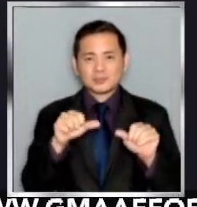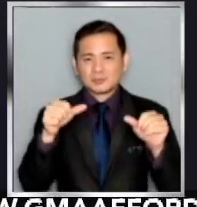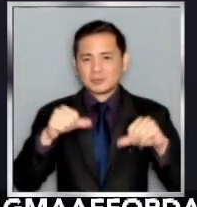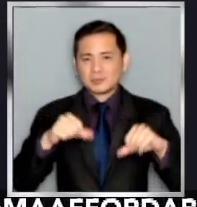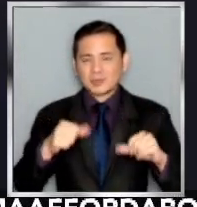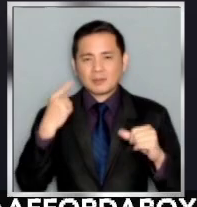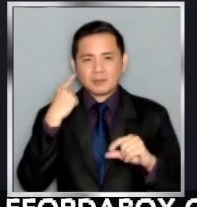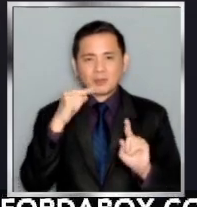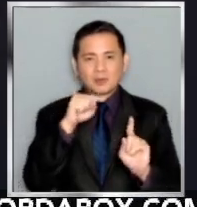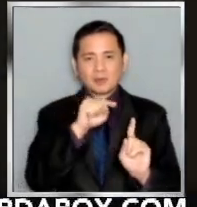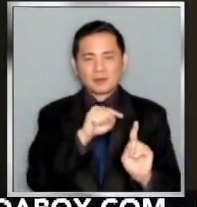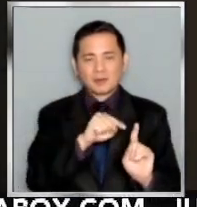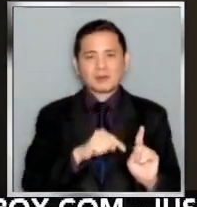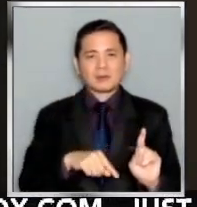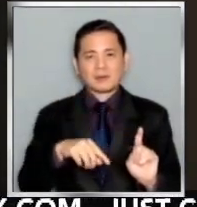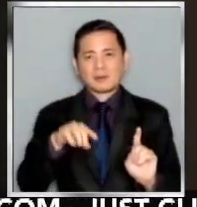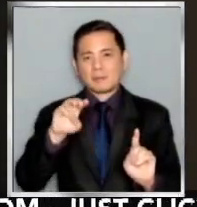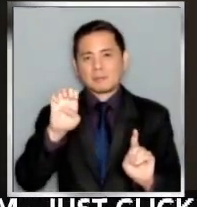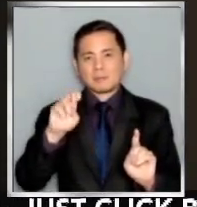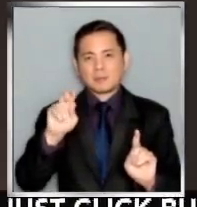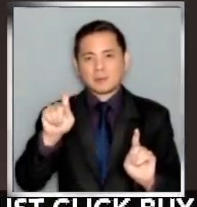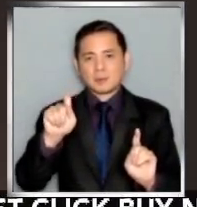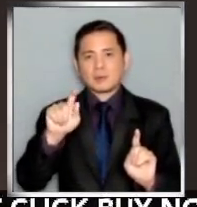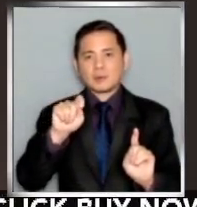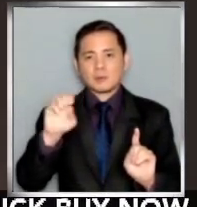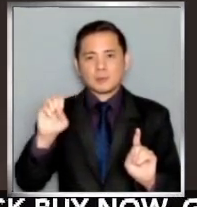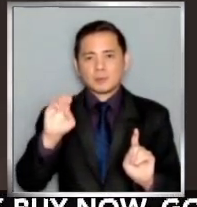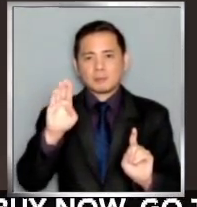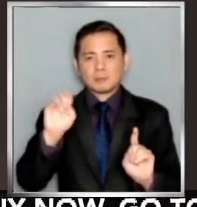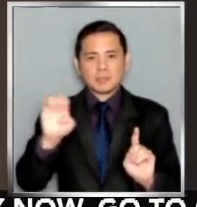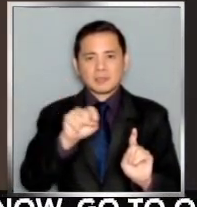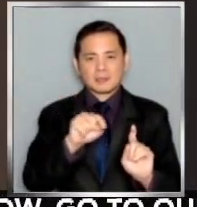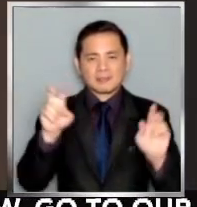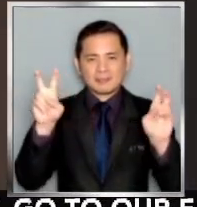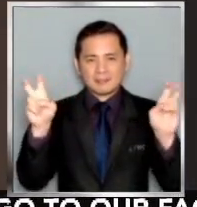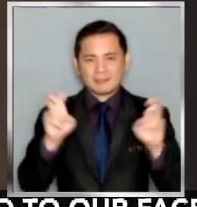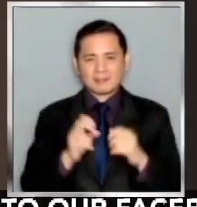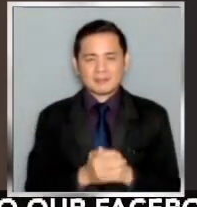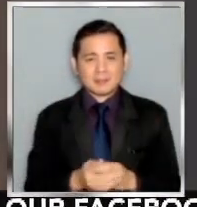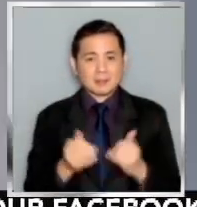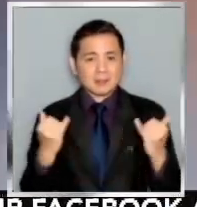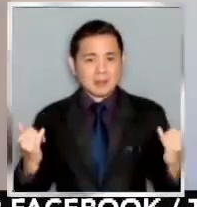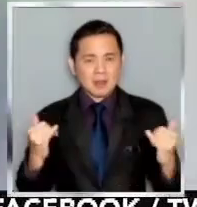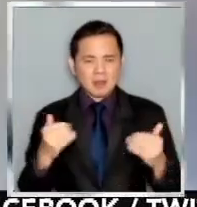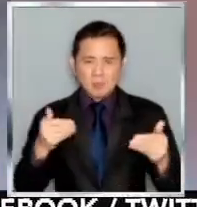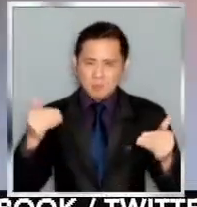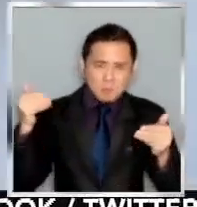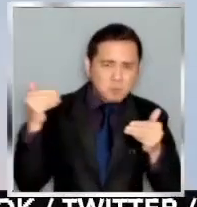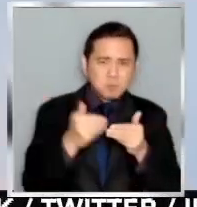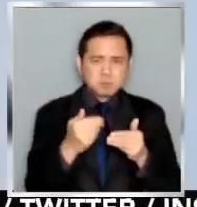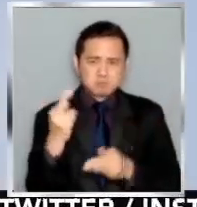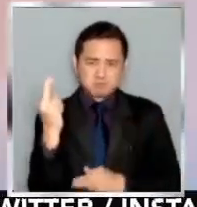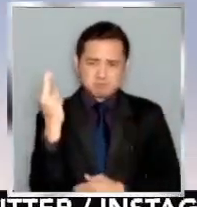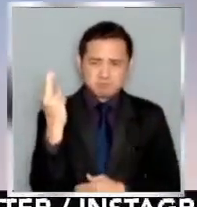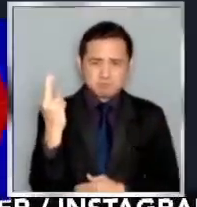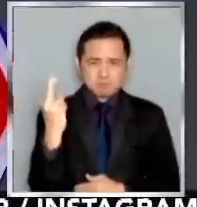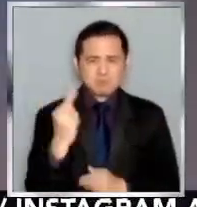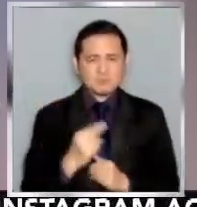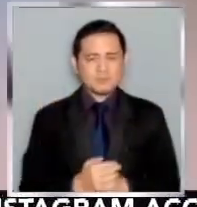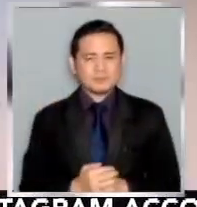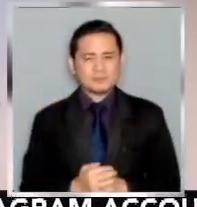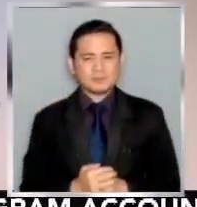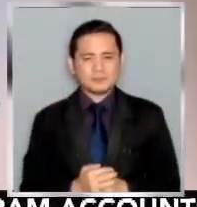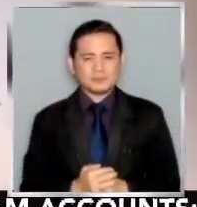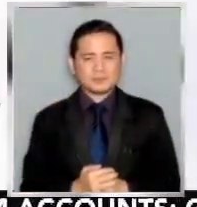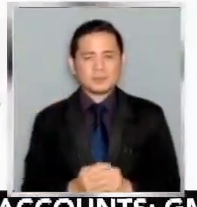Kapuso series na Meant to Be. Ngayon, nag-level up ang closeness nila. Mas komportable